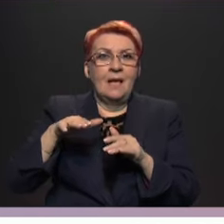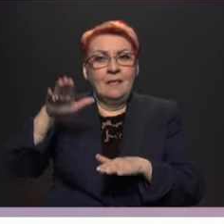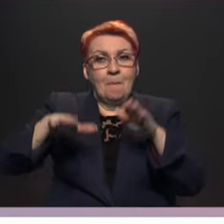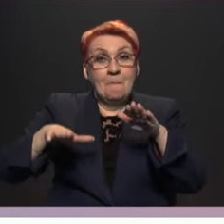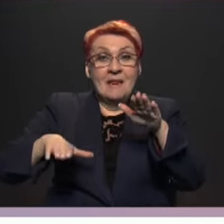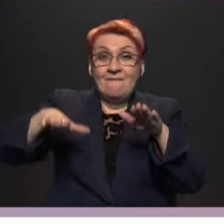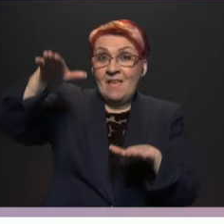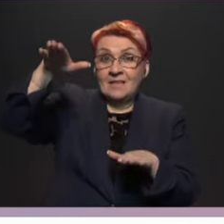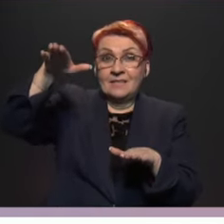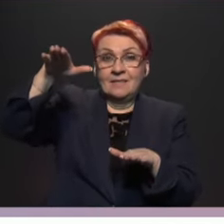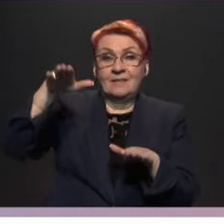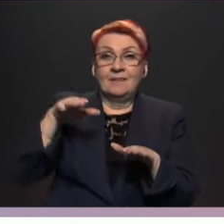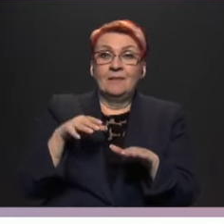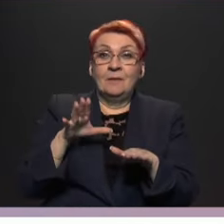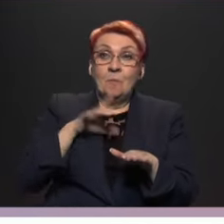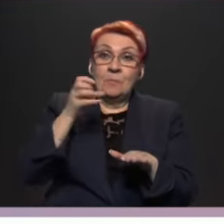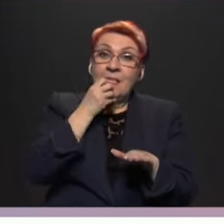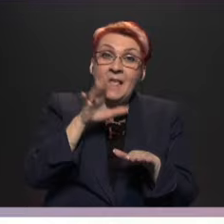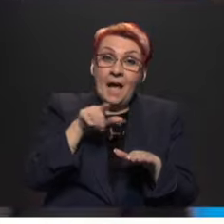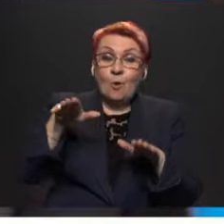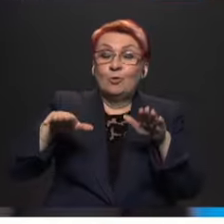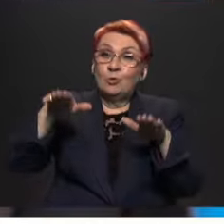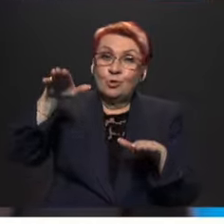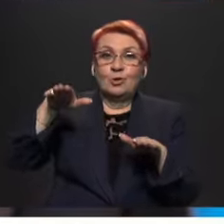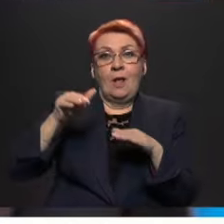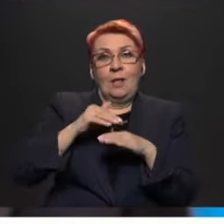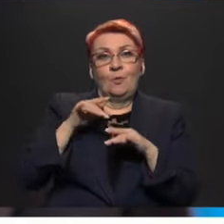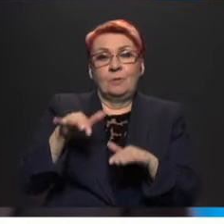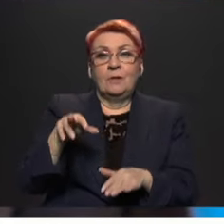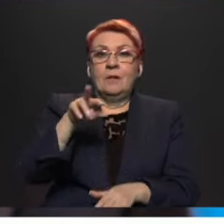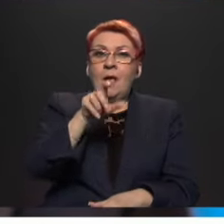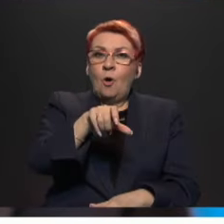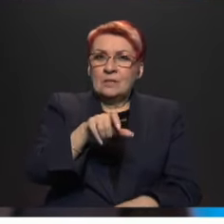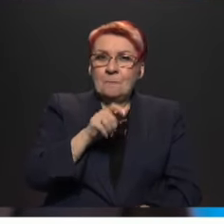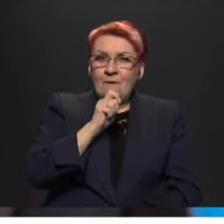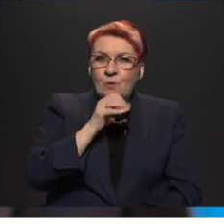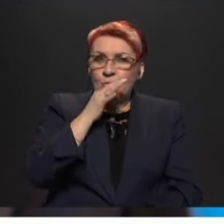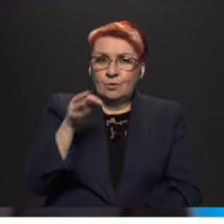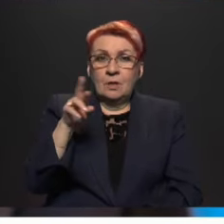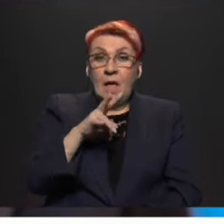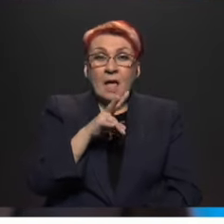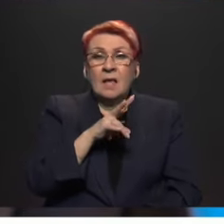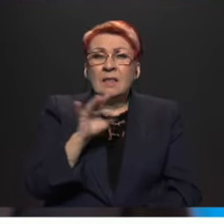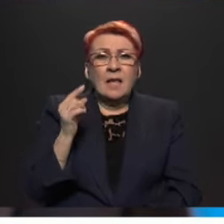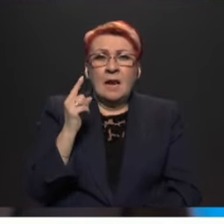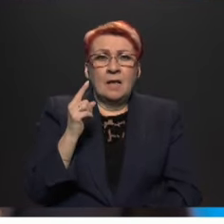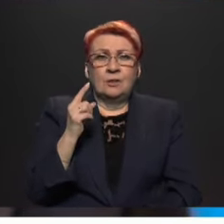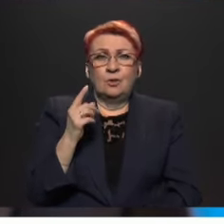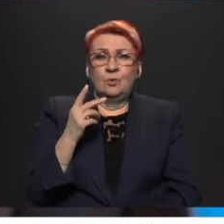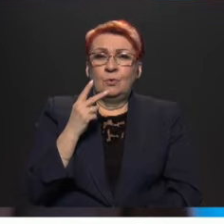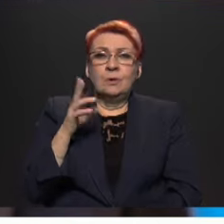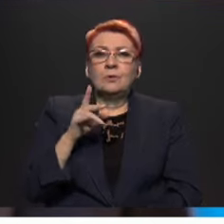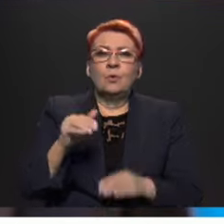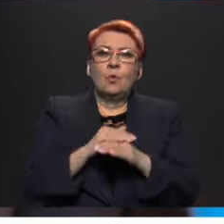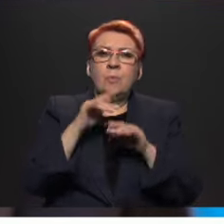несколько нехороших вещей? Конечно. Вот я от себя скажу, что ни разу в жизни я такое не встречала, что человек делает